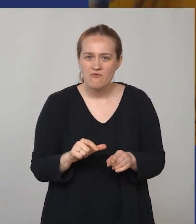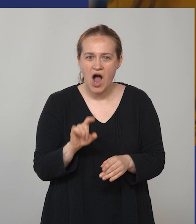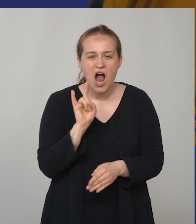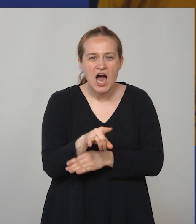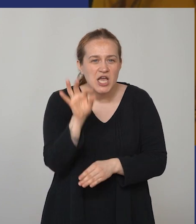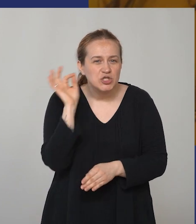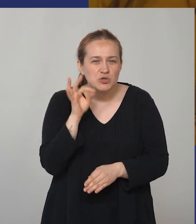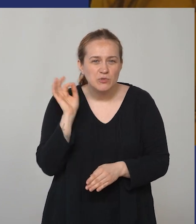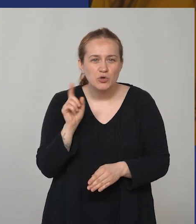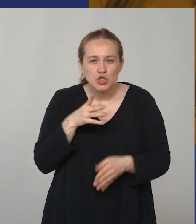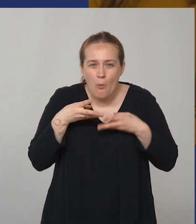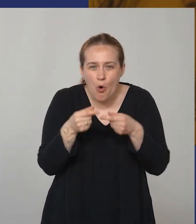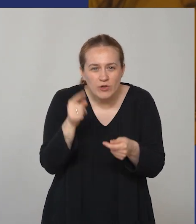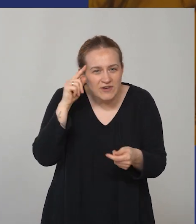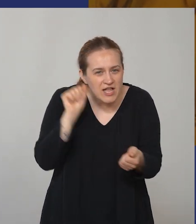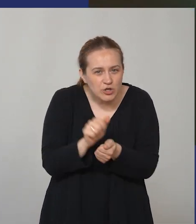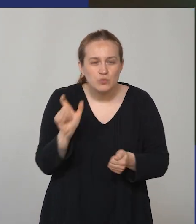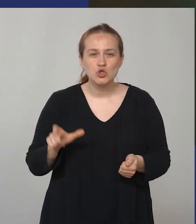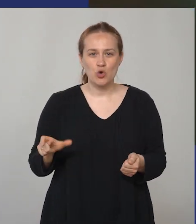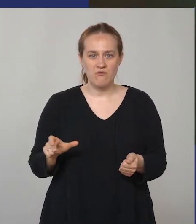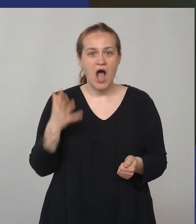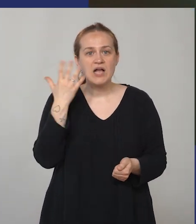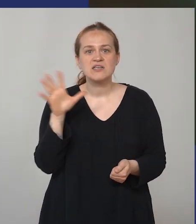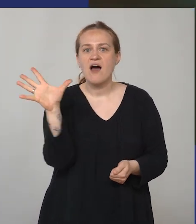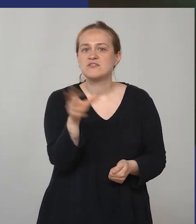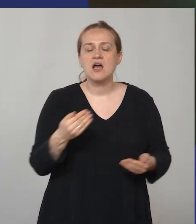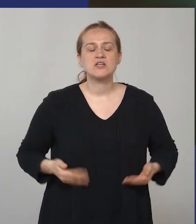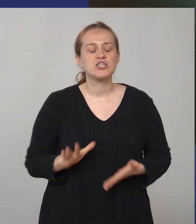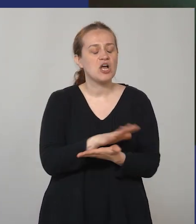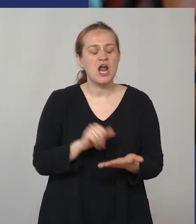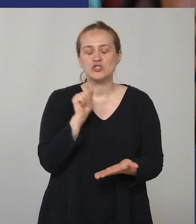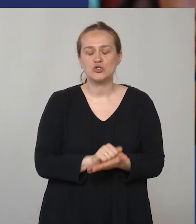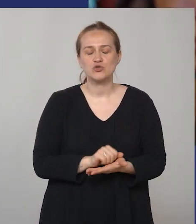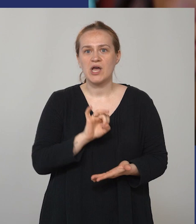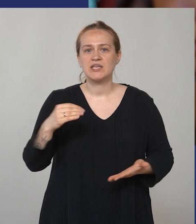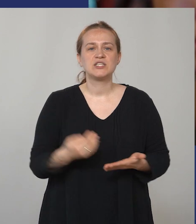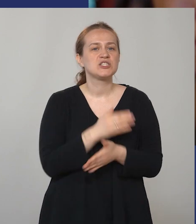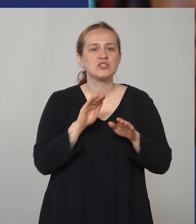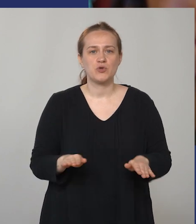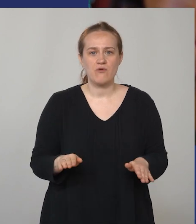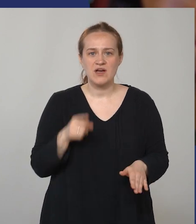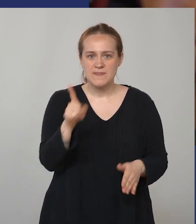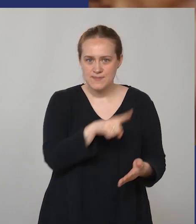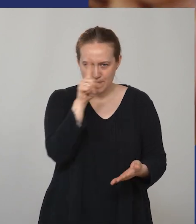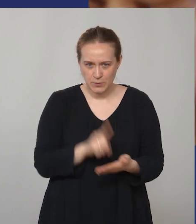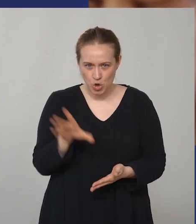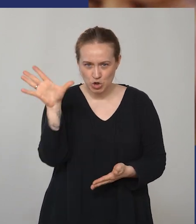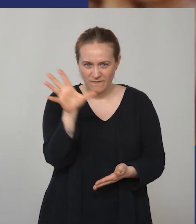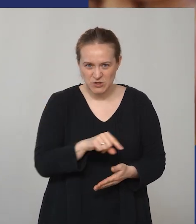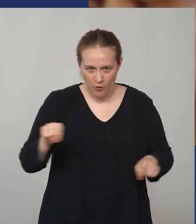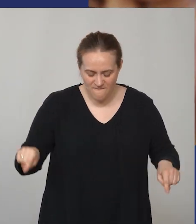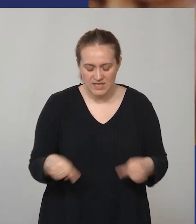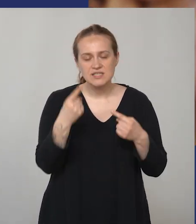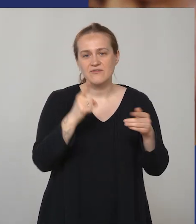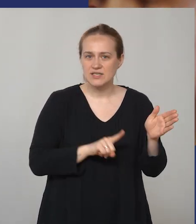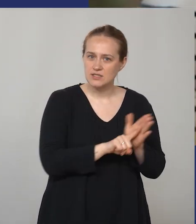жизнь разрушена, и снова ты должен все воссоздавать со снов. Умей принудить сердце, нервы, тело тебе